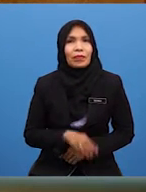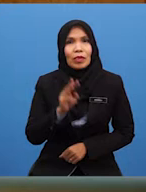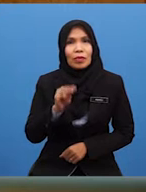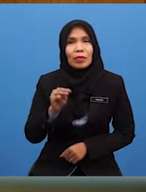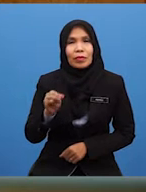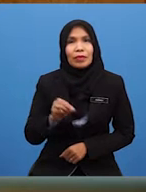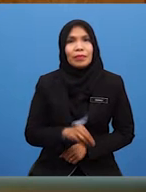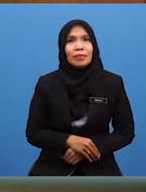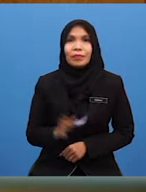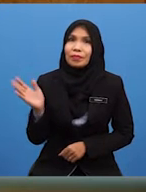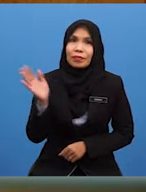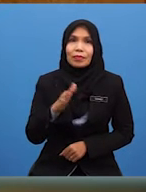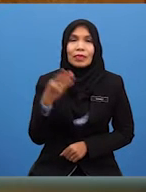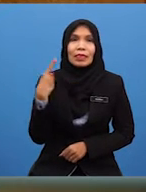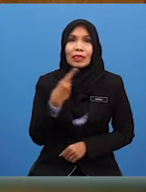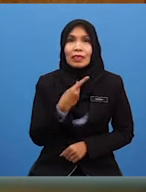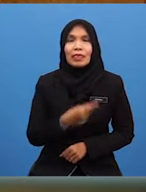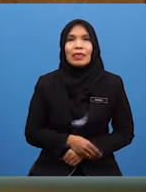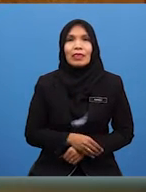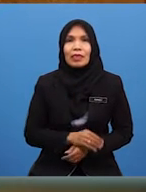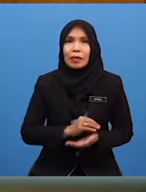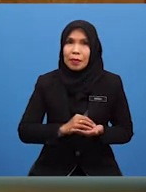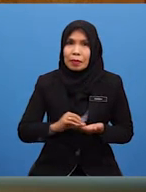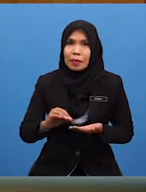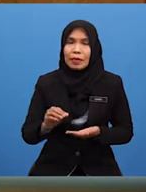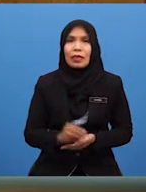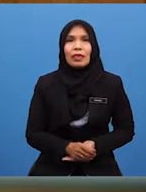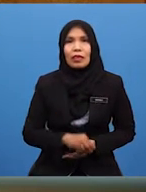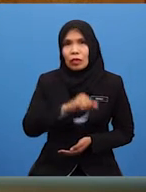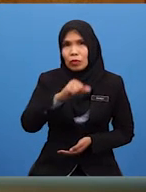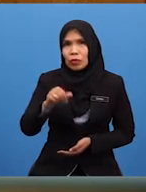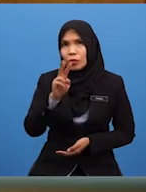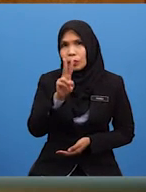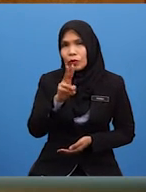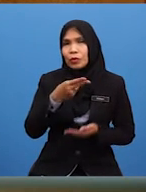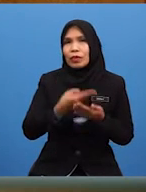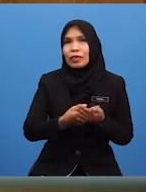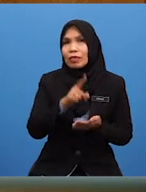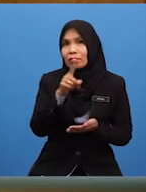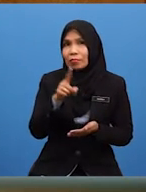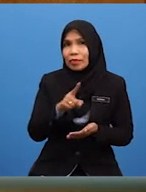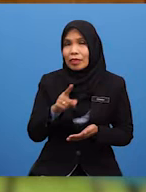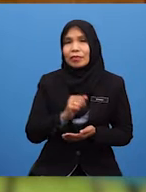Murid-murid, mari kita brel huruf U sehingga Z.